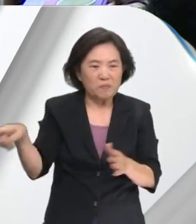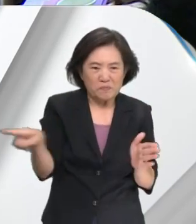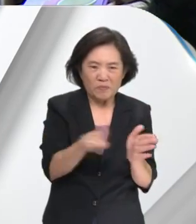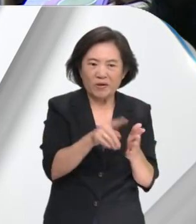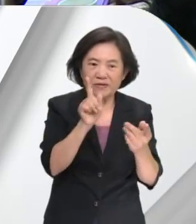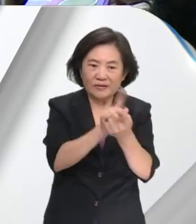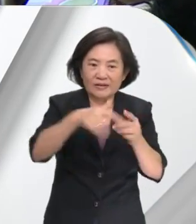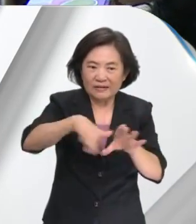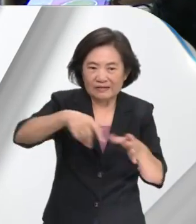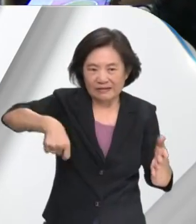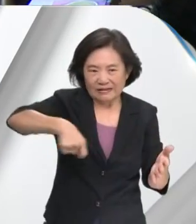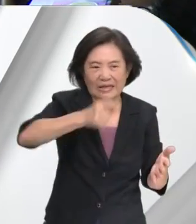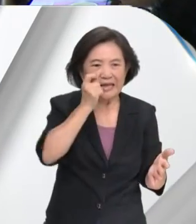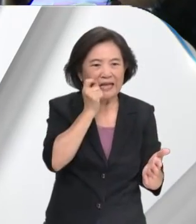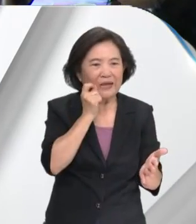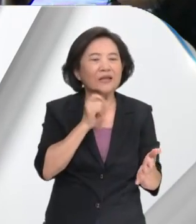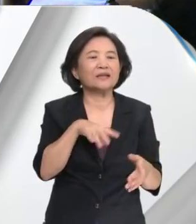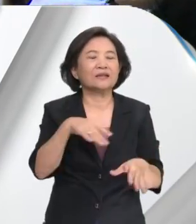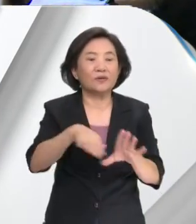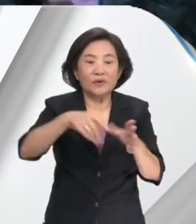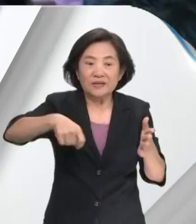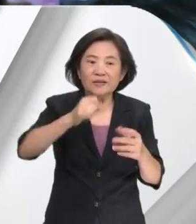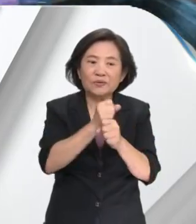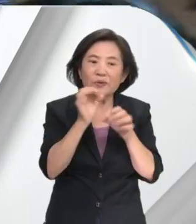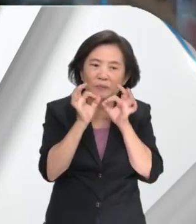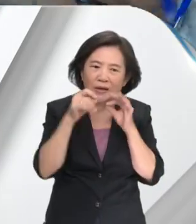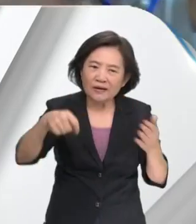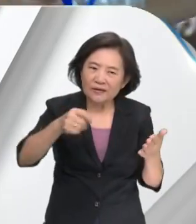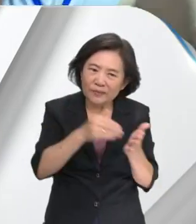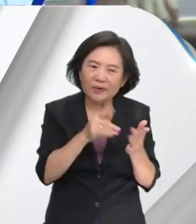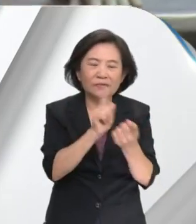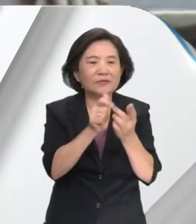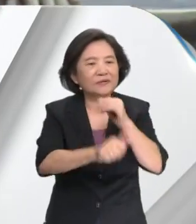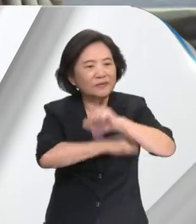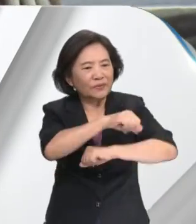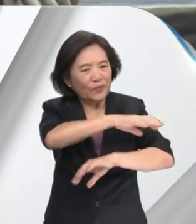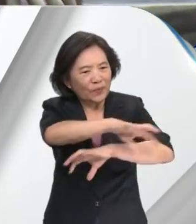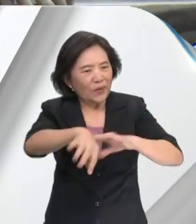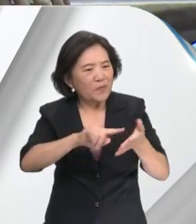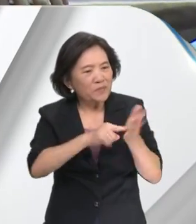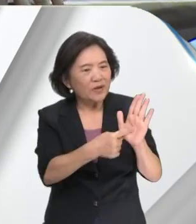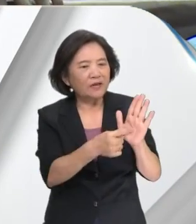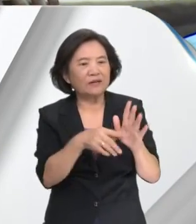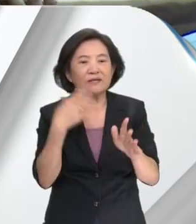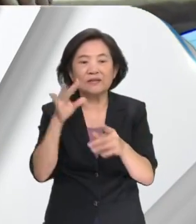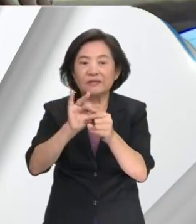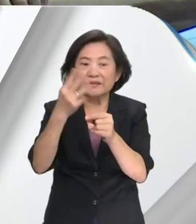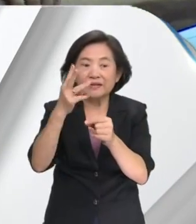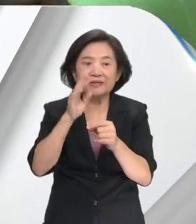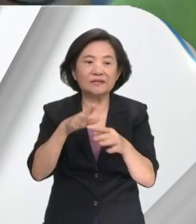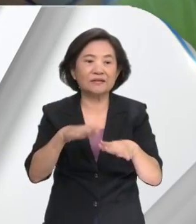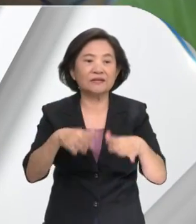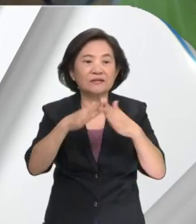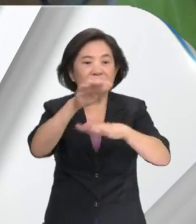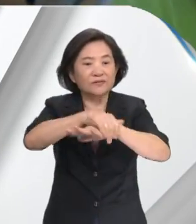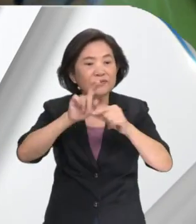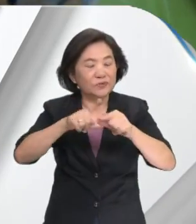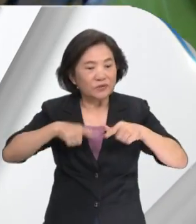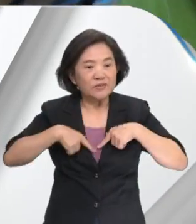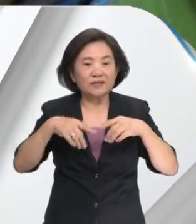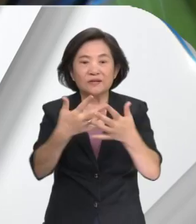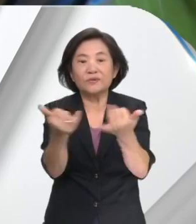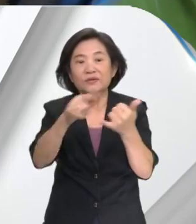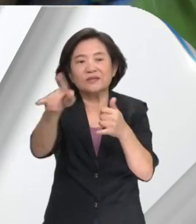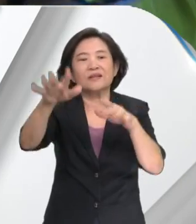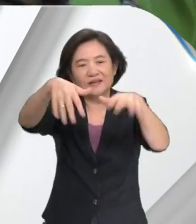写作，透过文字作品表达对生活环境嘅感受，特别对民国1980年起始，强加附中心嘅学童来参